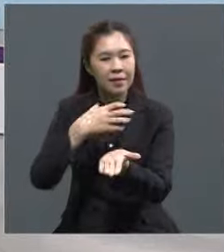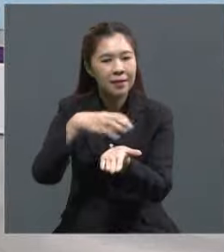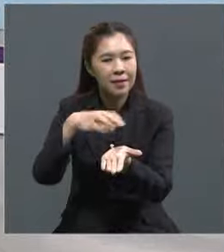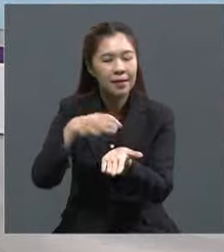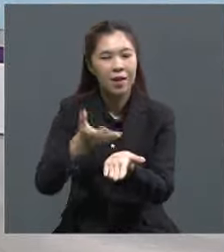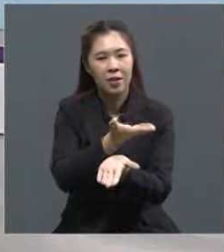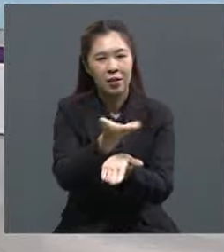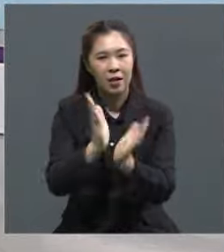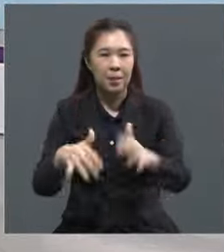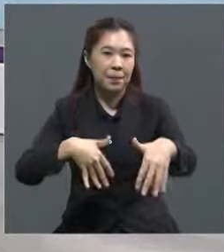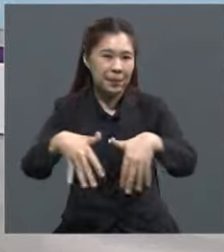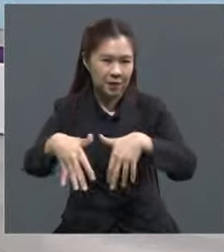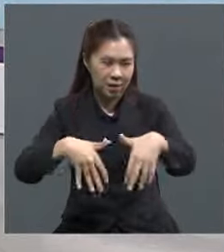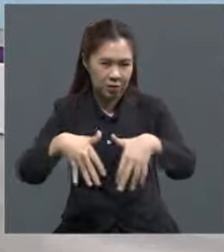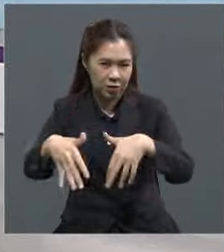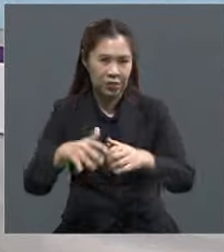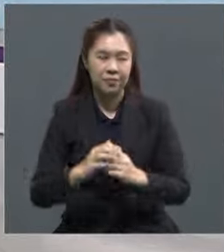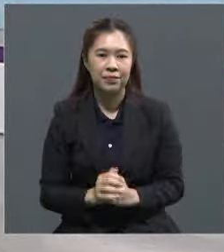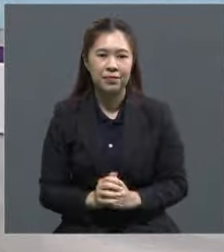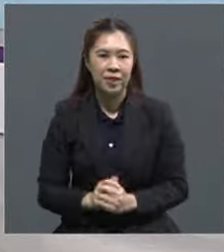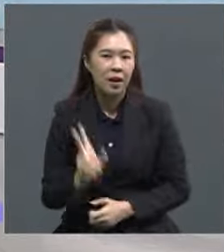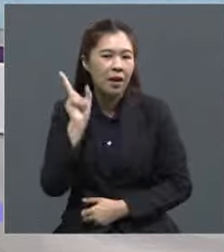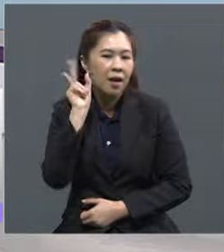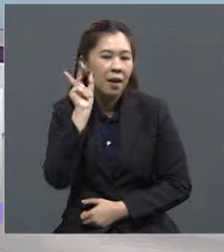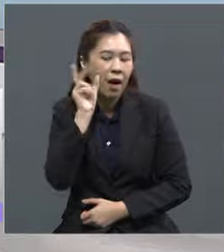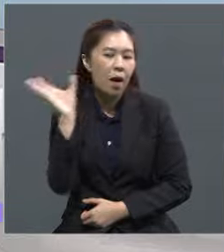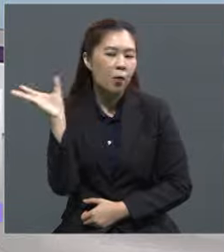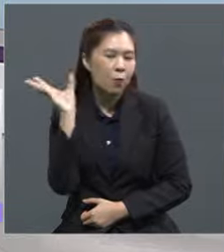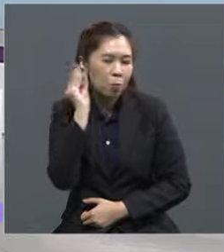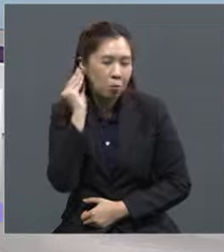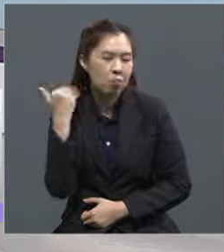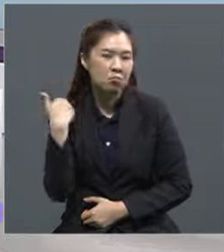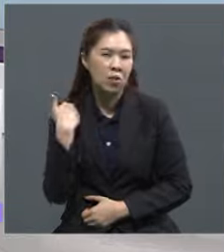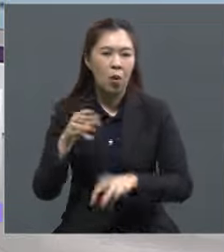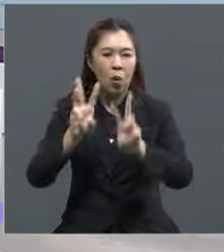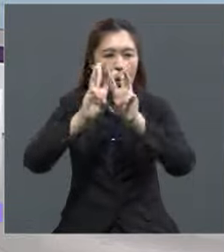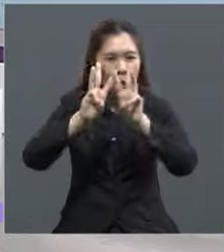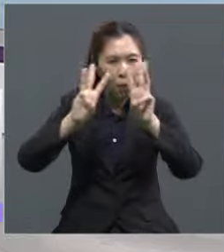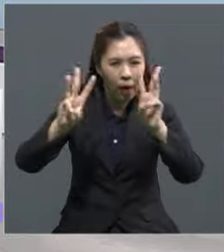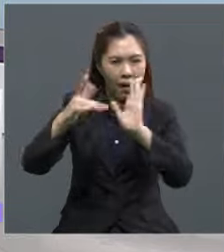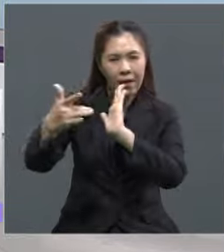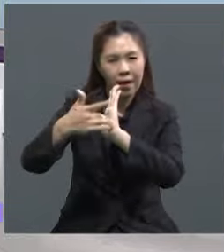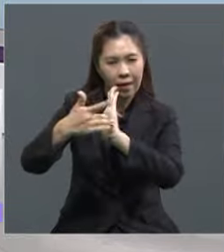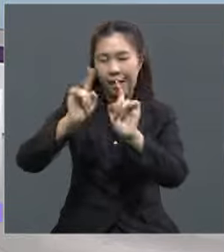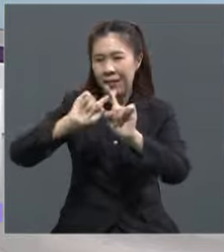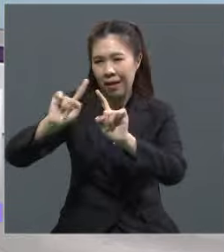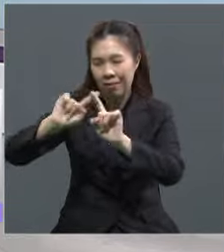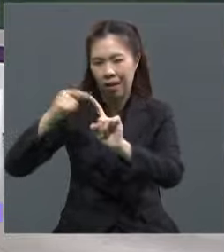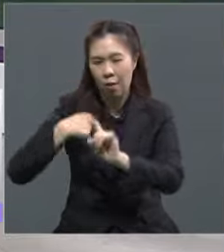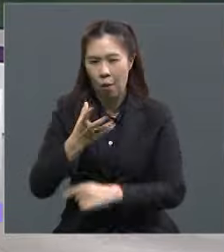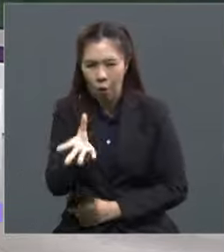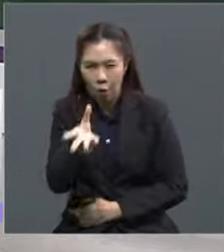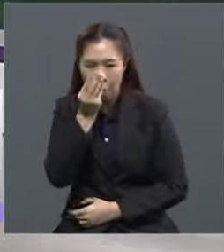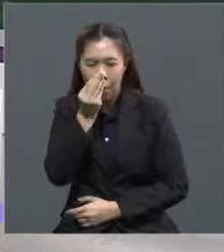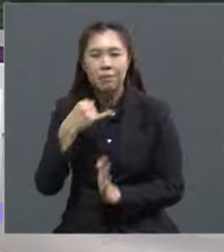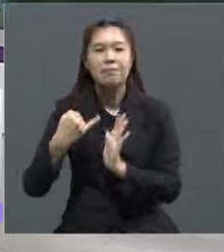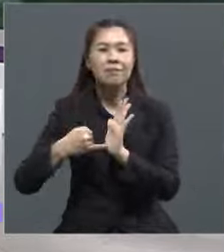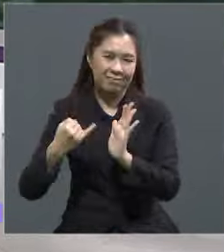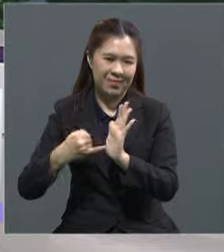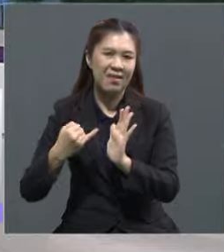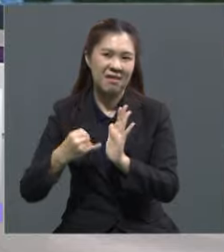ว่าเ่อข่าวนะครับหรือปัจจุบันเนี่ยในเรื่องของโซเชียลมีเดียเนี่ยมันมีมันเกิดขึ้นได้ง่ายมากนะครับใน